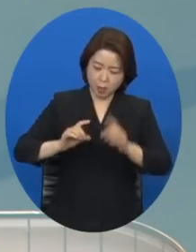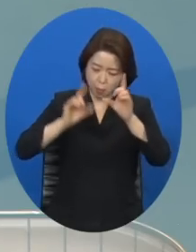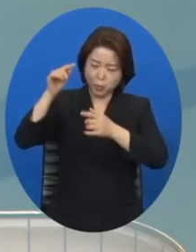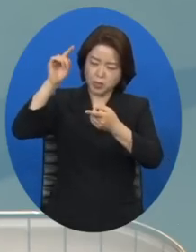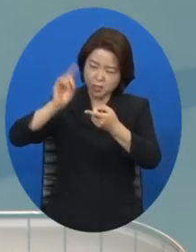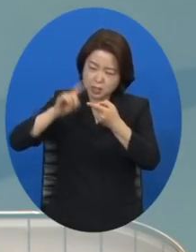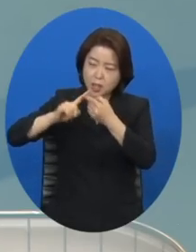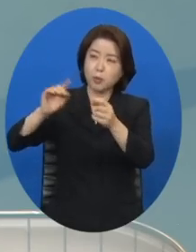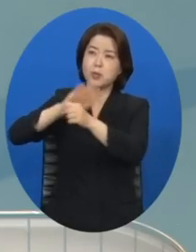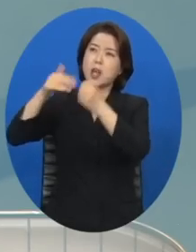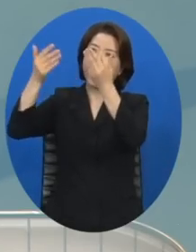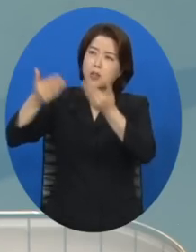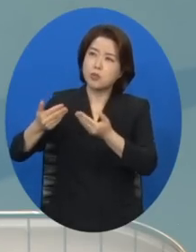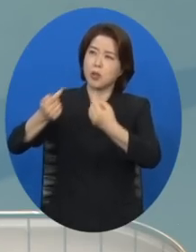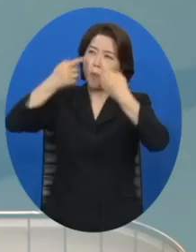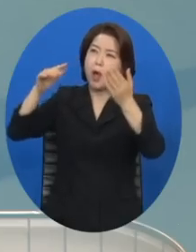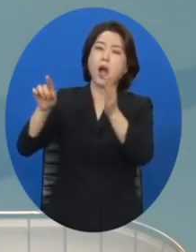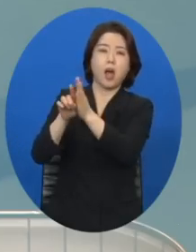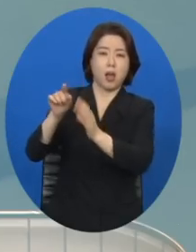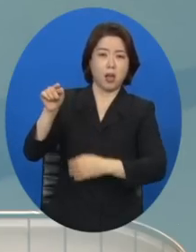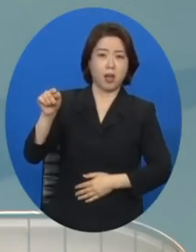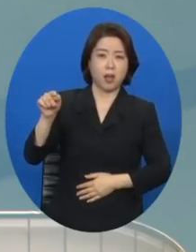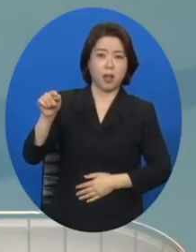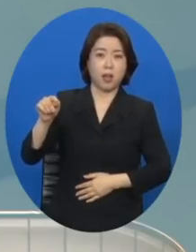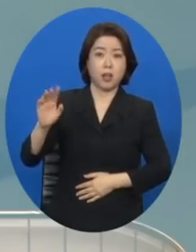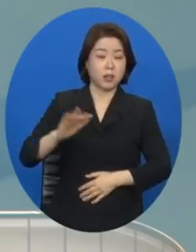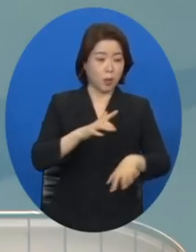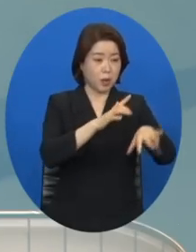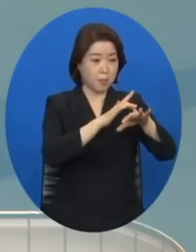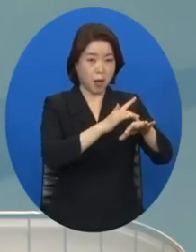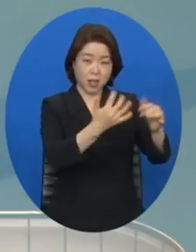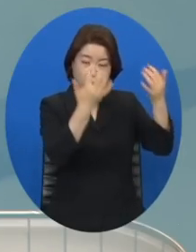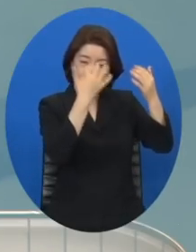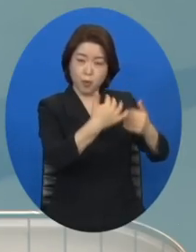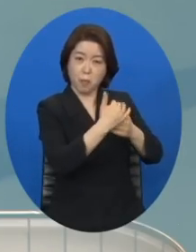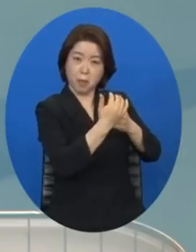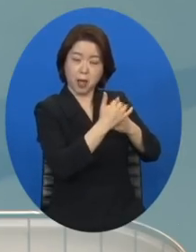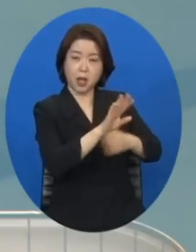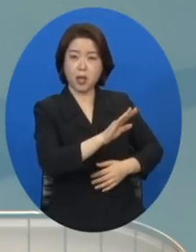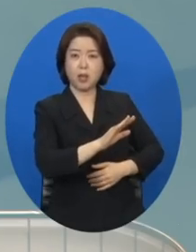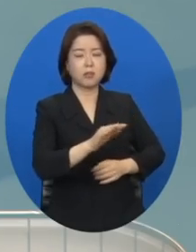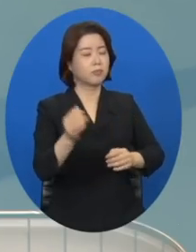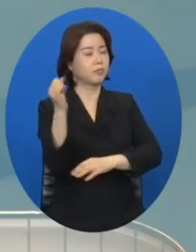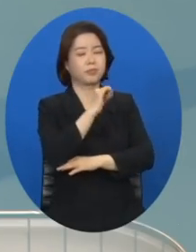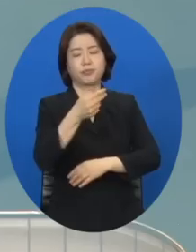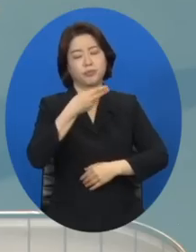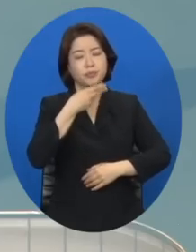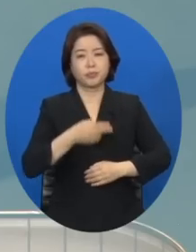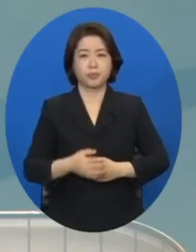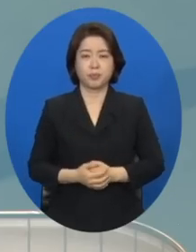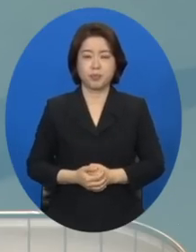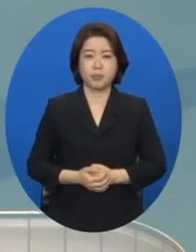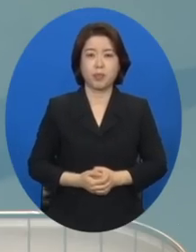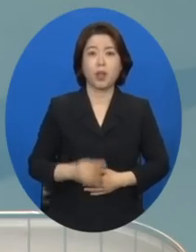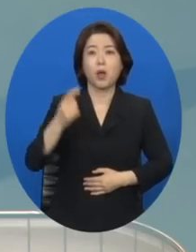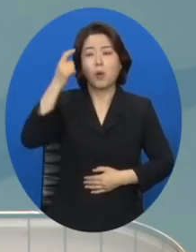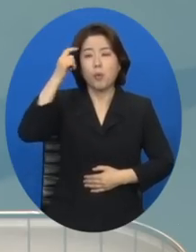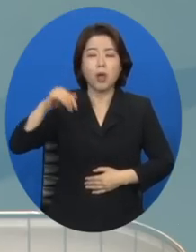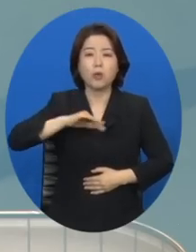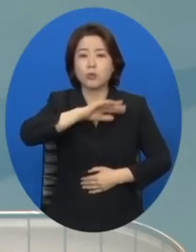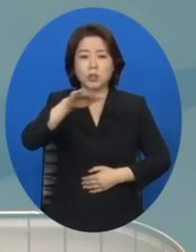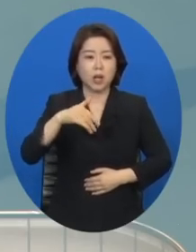그 확신이 있으니까요 어떤 것이 흔들리지 않냐는 거예요 왜 우리가 누군가를